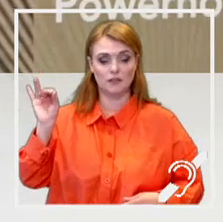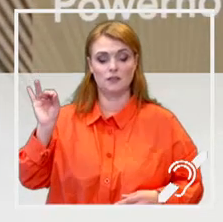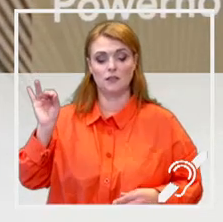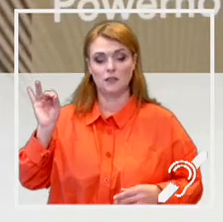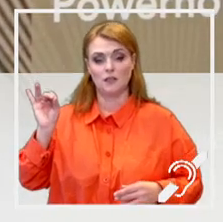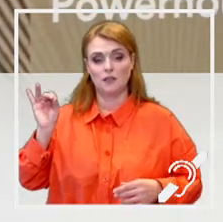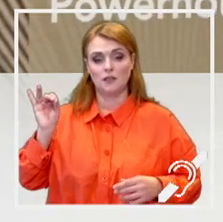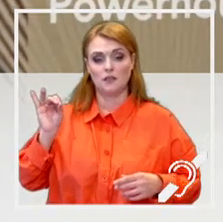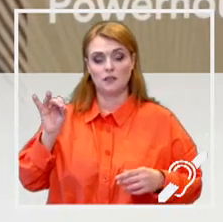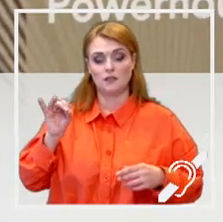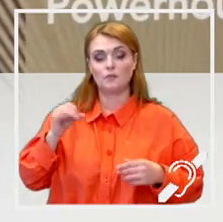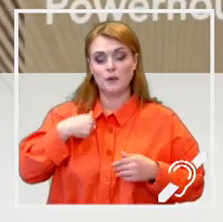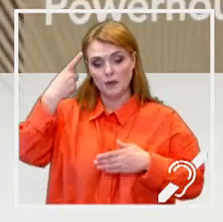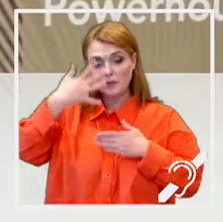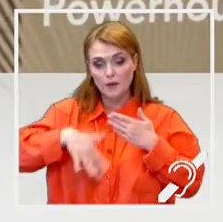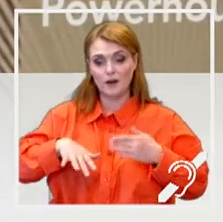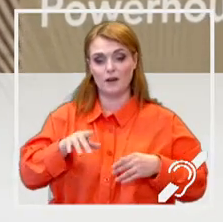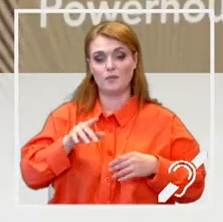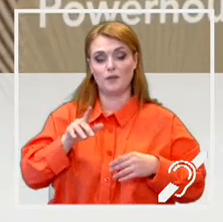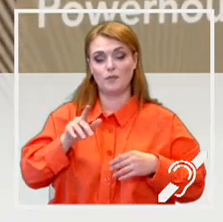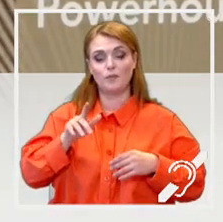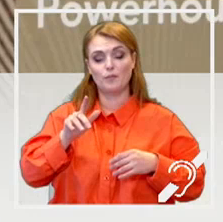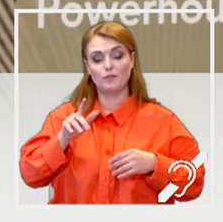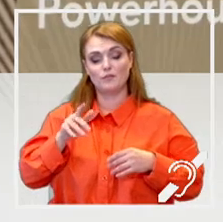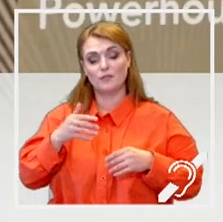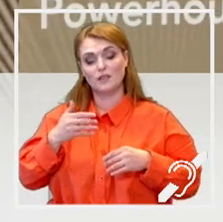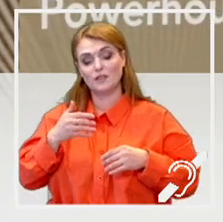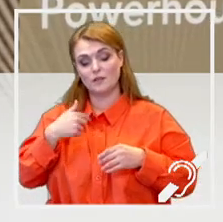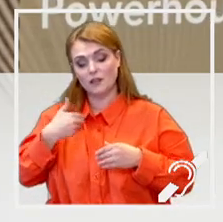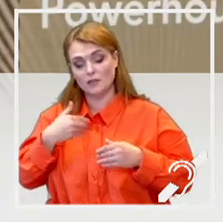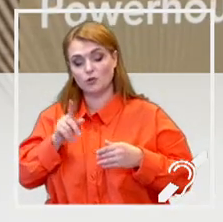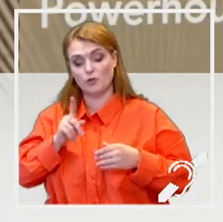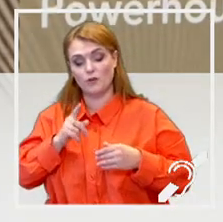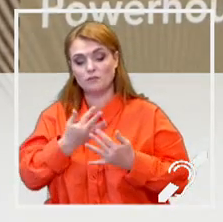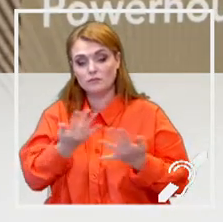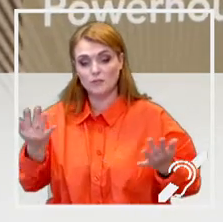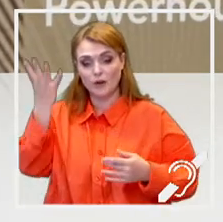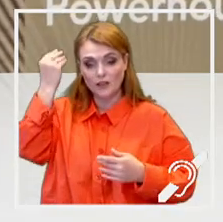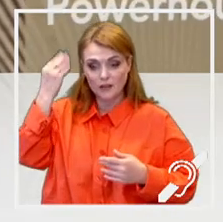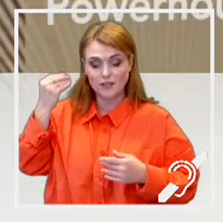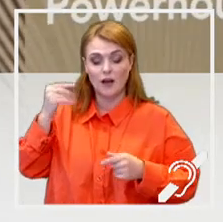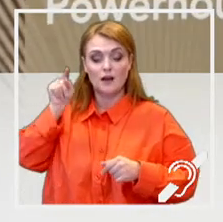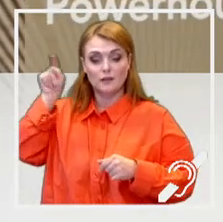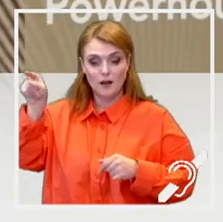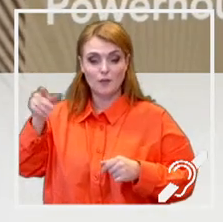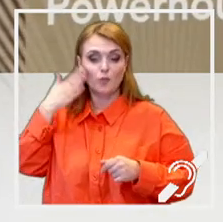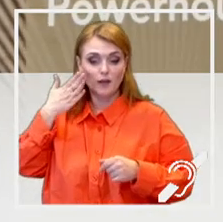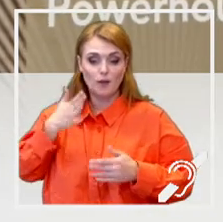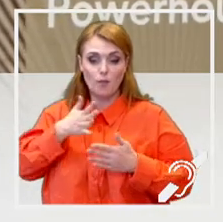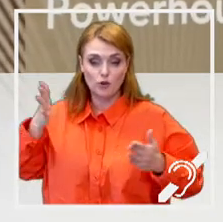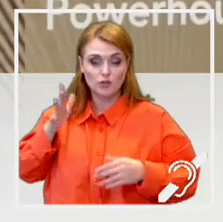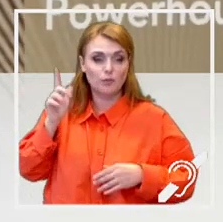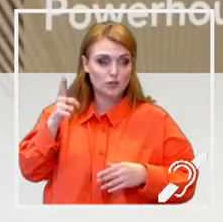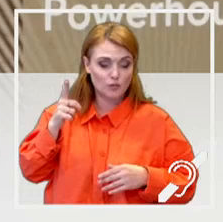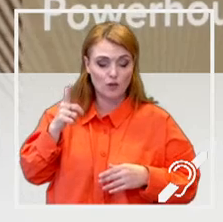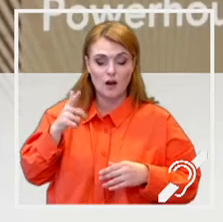în România, pentru că sunt mai cunoscute produsele. Încercăm să îi ducem în zona în care